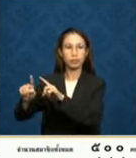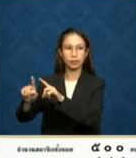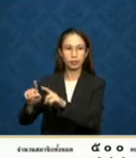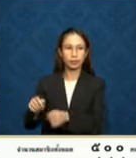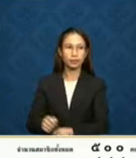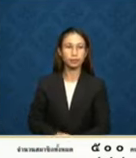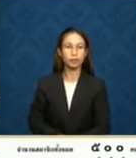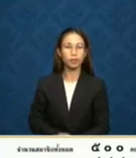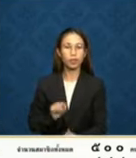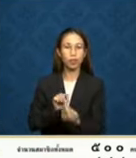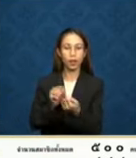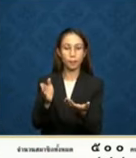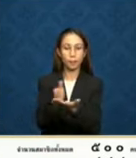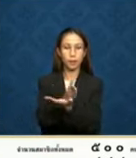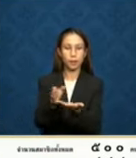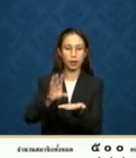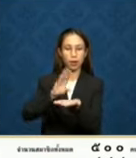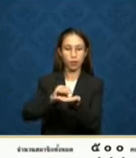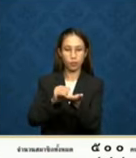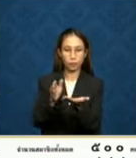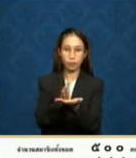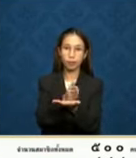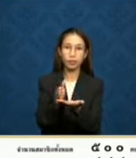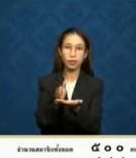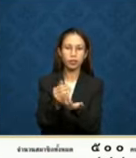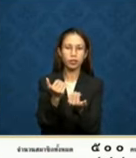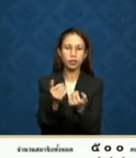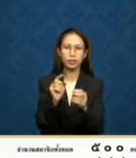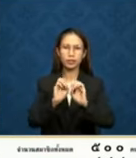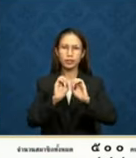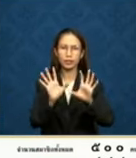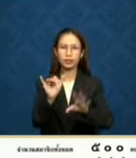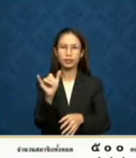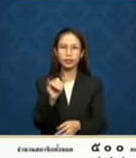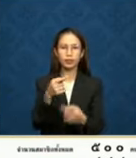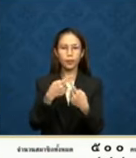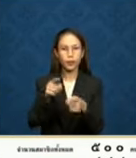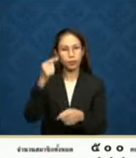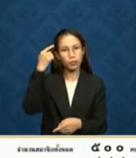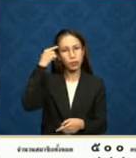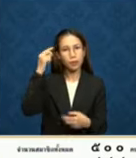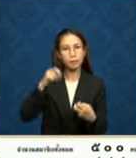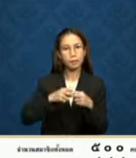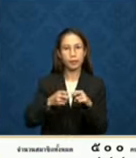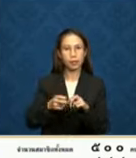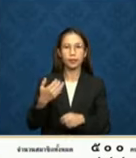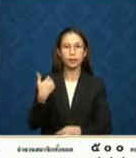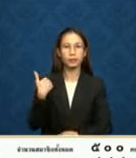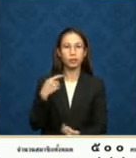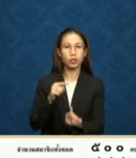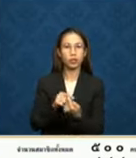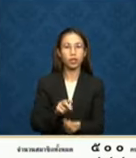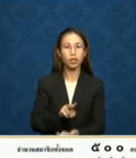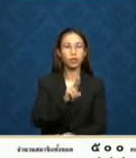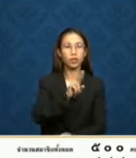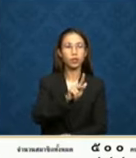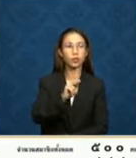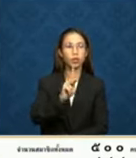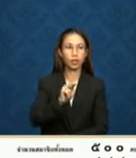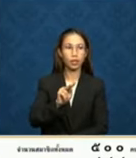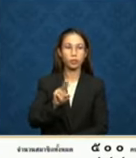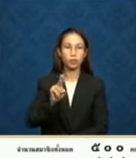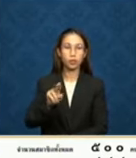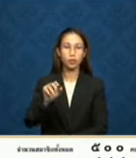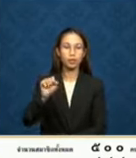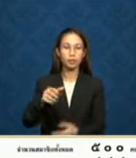คือการจำแ่ประเภทขขอมูลที่ตอนนี้นอกจากจะยไมชดเจแล้วก็น่าจะมปัญหาด้วย อย่างท UK กับ USัเขาจะ